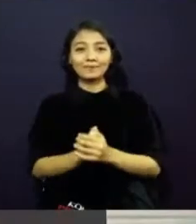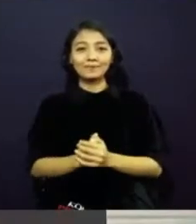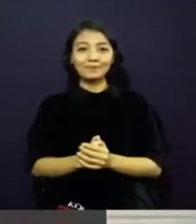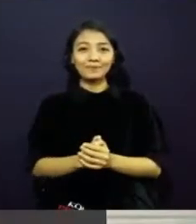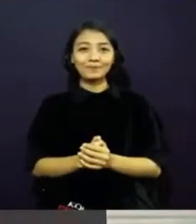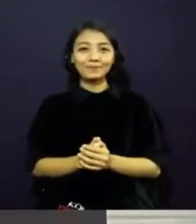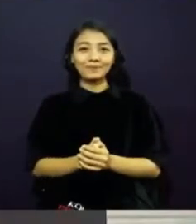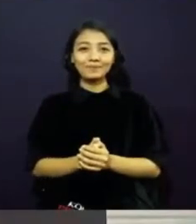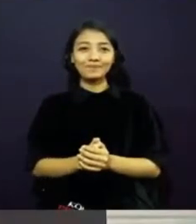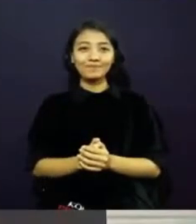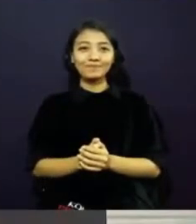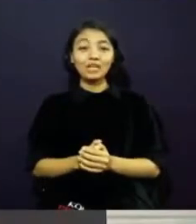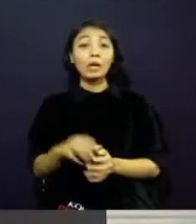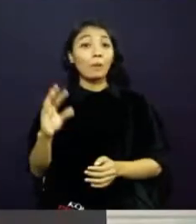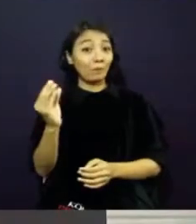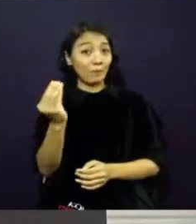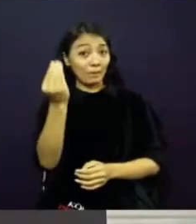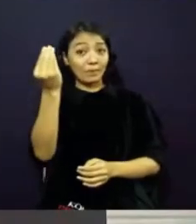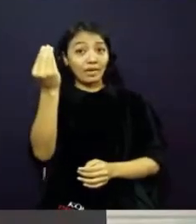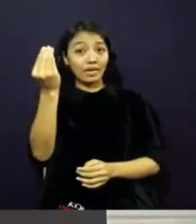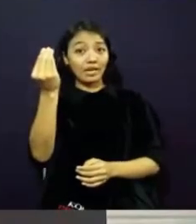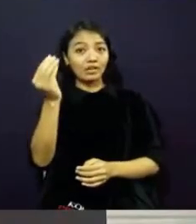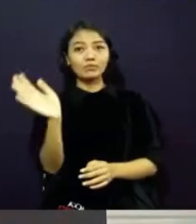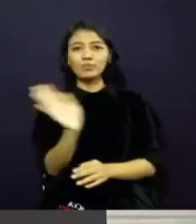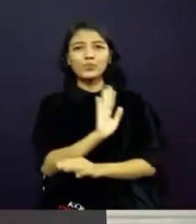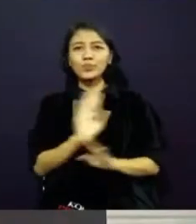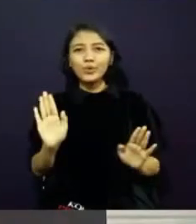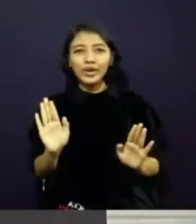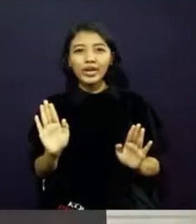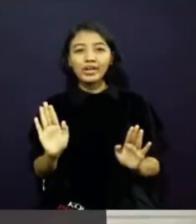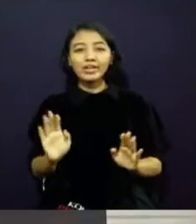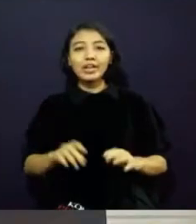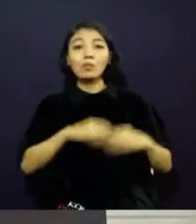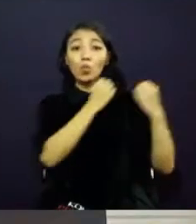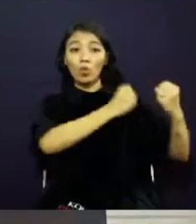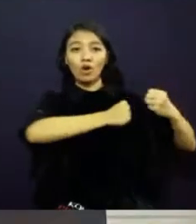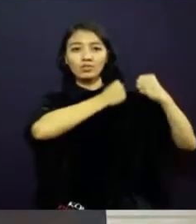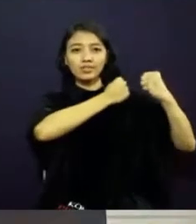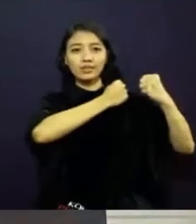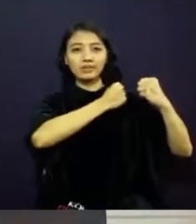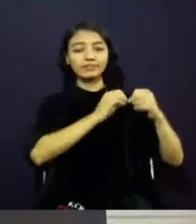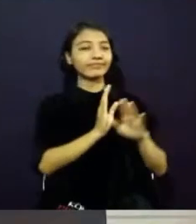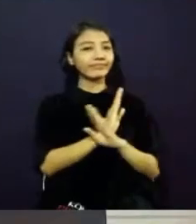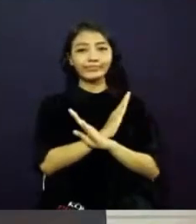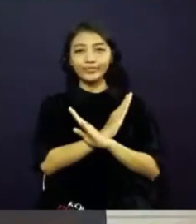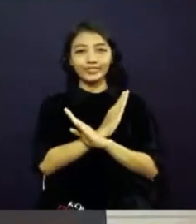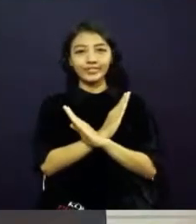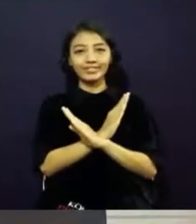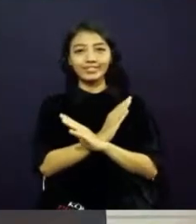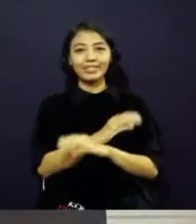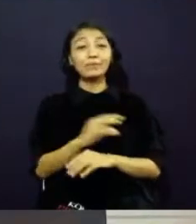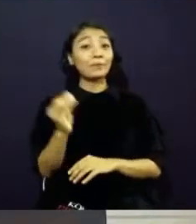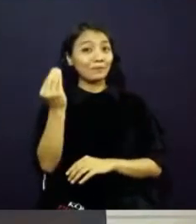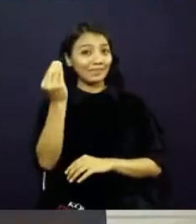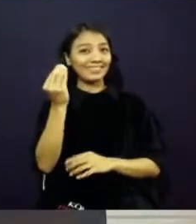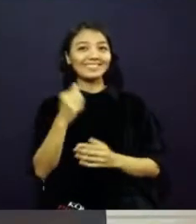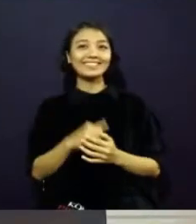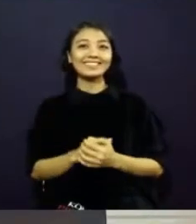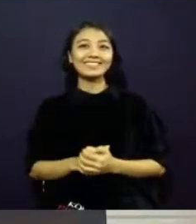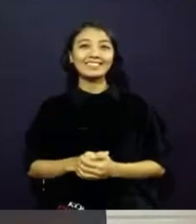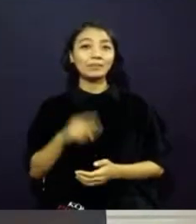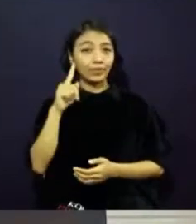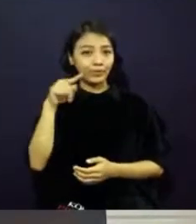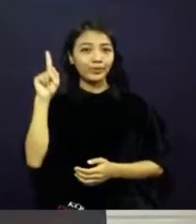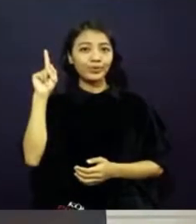bukan menguasai kita kadang-kadang hai oh digoda oleh